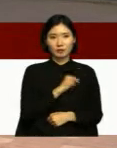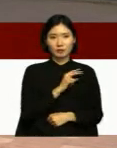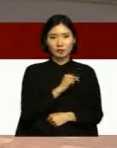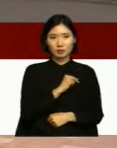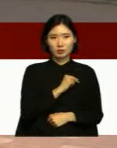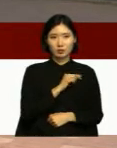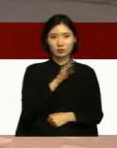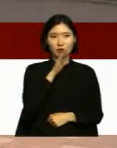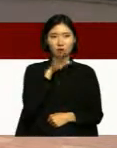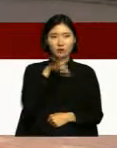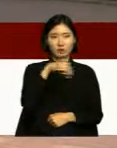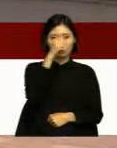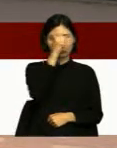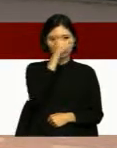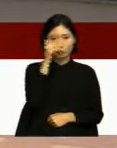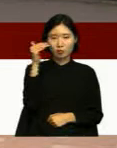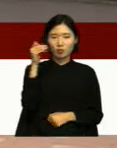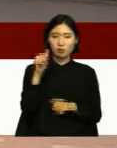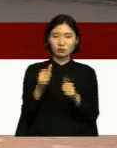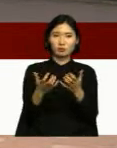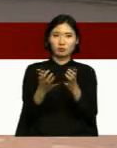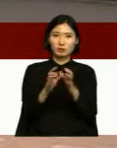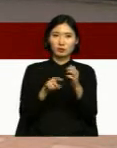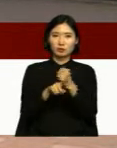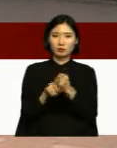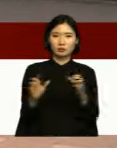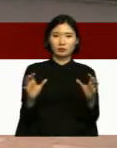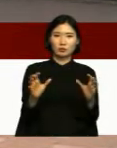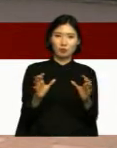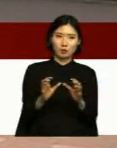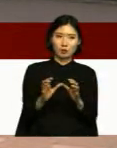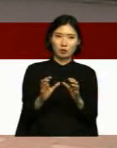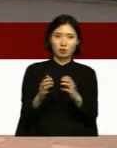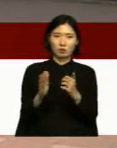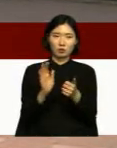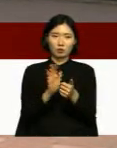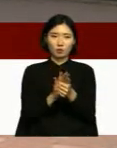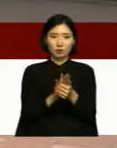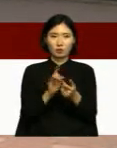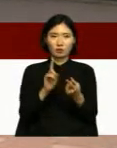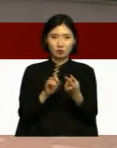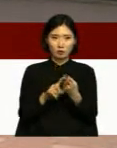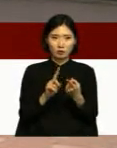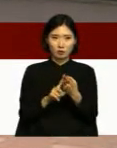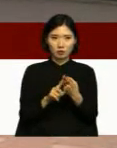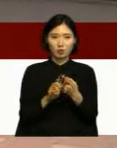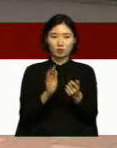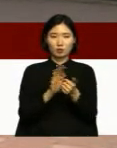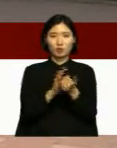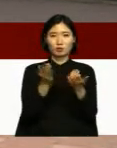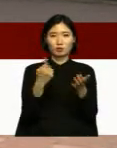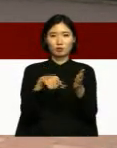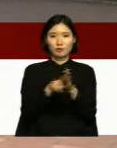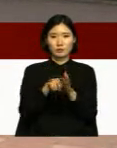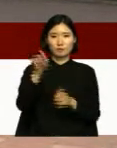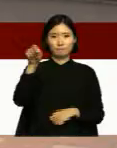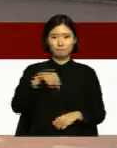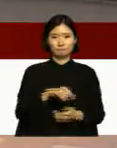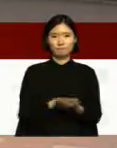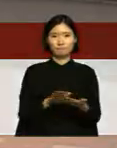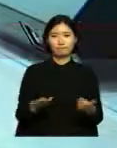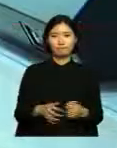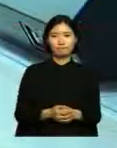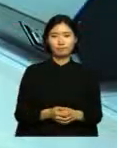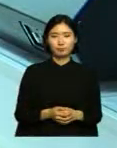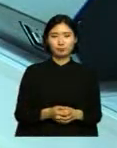의원님들이 현장을 둘러보고 부평부와 뜻을 같이 하고 도와줄 분은 도와줄 부분이 있으면 도와주려고 같이